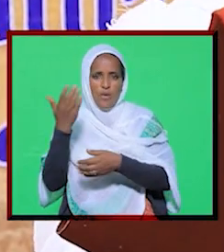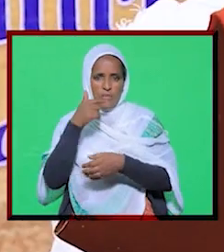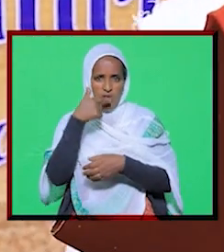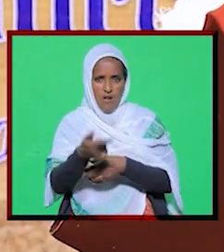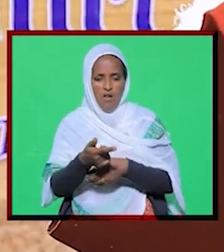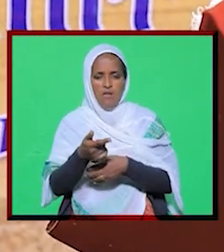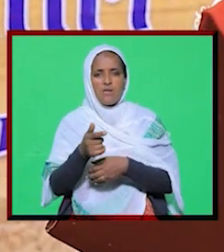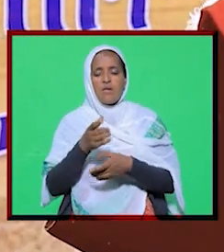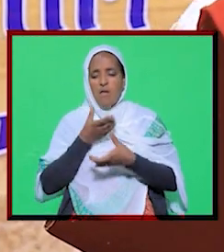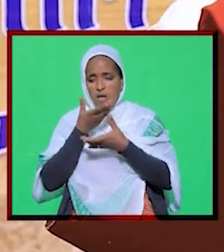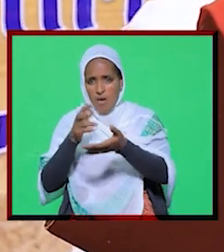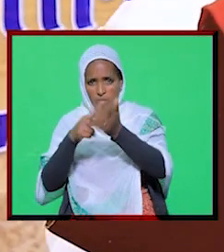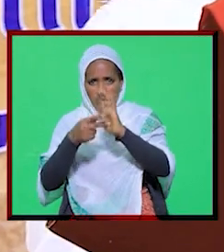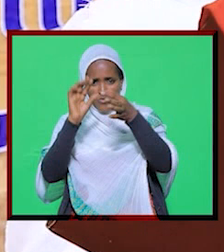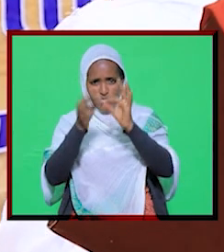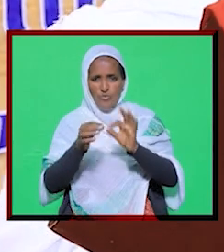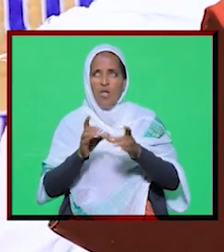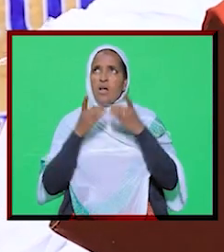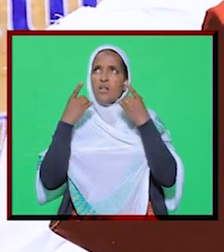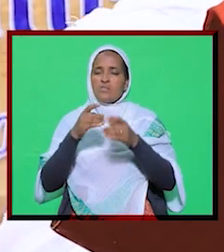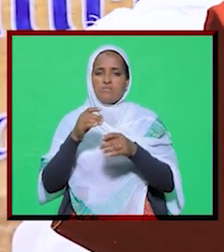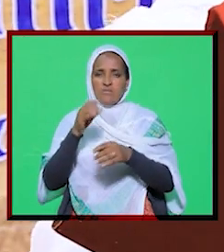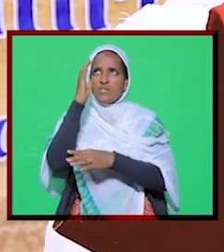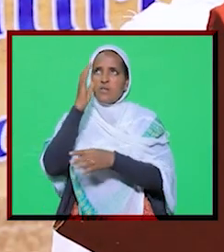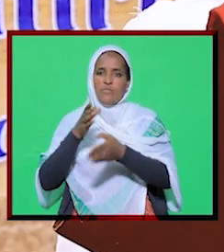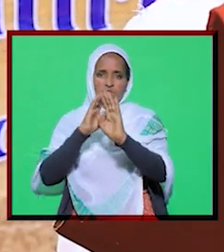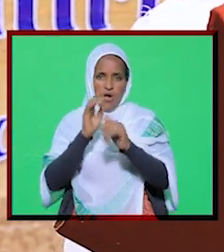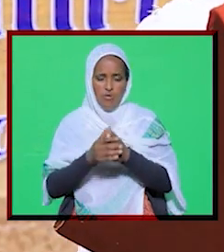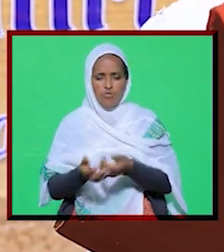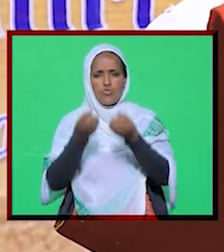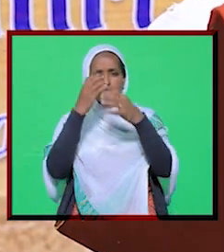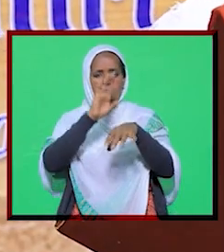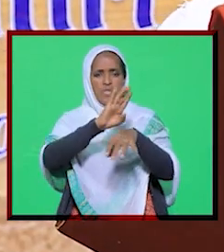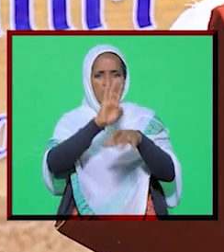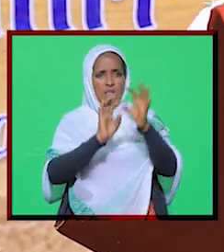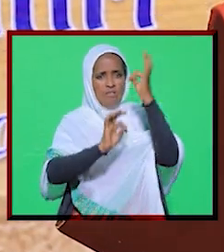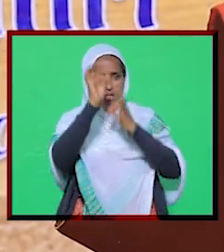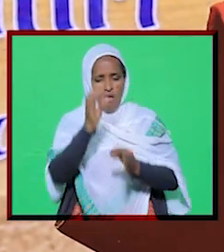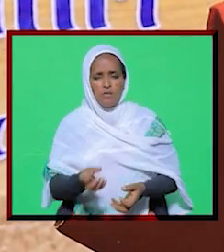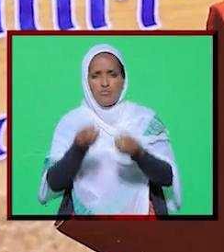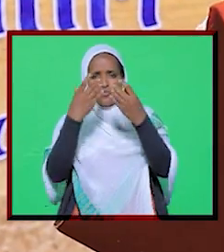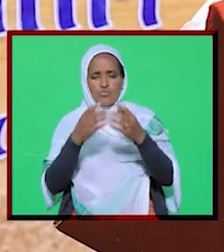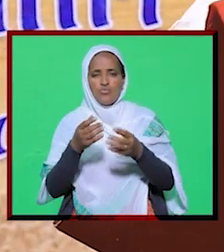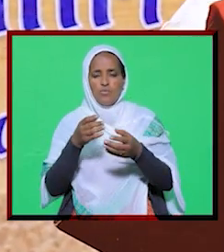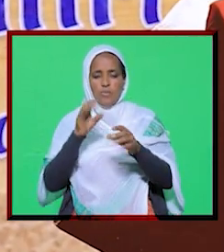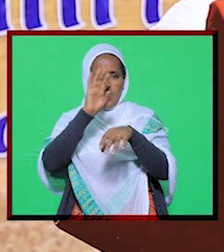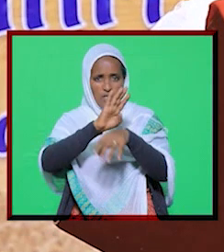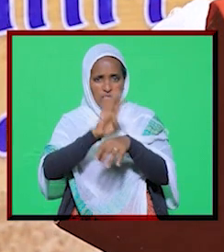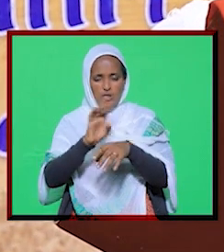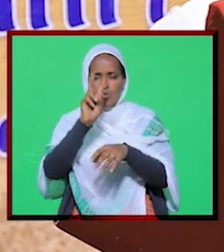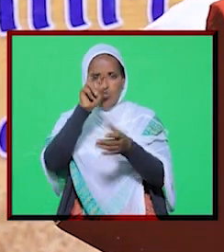ይላል። መናዘዝ ለካህናት መናዘዝ የእግዚአብሔር ፈቃድ ነው። ብዙ በቤተክርስቲያን ታሪክ ብዙ መቼስ ቤተክርስቲያን